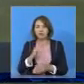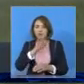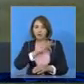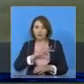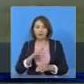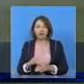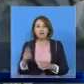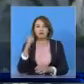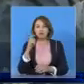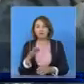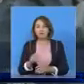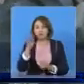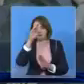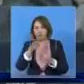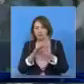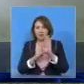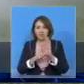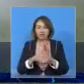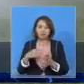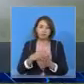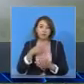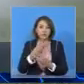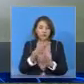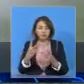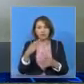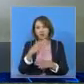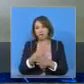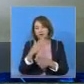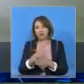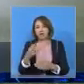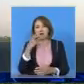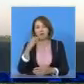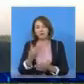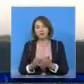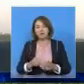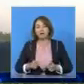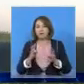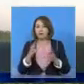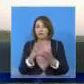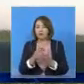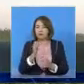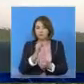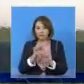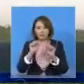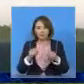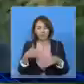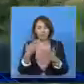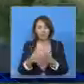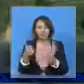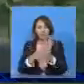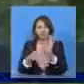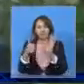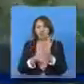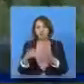алған шаруалардың бәрі мемлекеттік бағдарламаның игілігін көріп отыр. Осы арқылы азық-түлік қауіпсіздігін де қамтамасыз етуге болады. Биыл